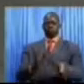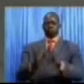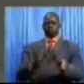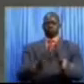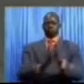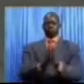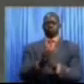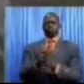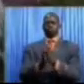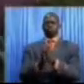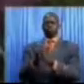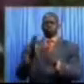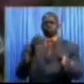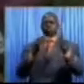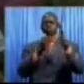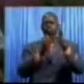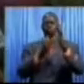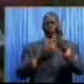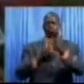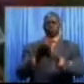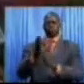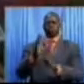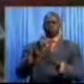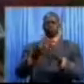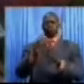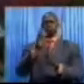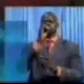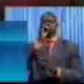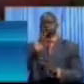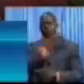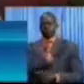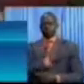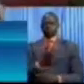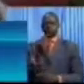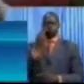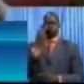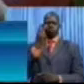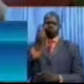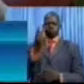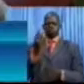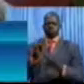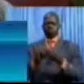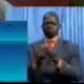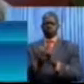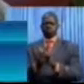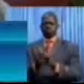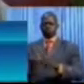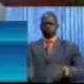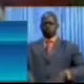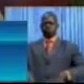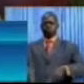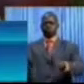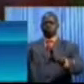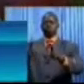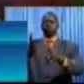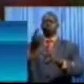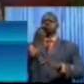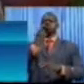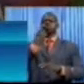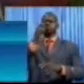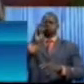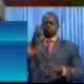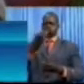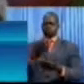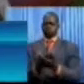le passage à l'eau. Sincèrement dit, bon, on a vu le coup, c'était la voie. Parce qu'on devait bien